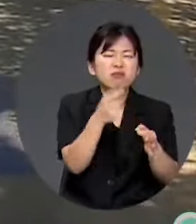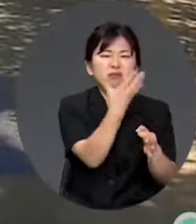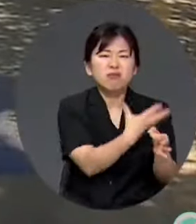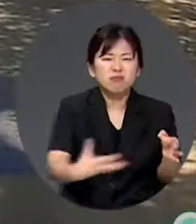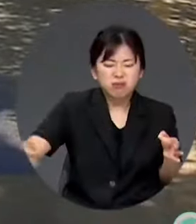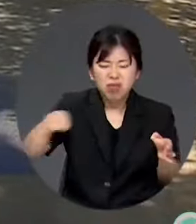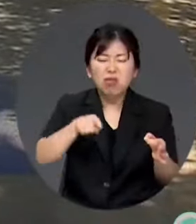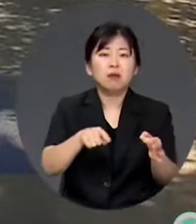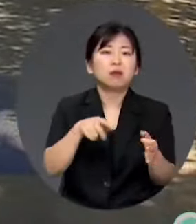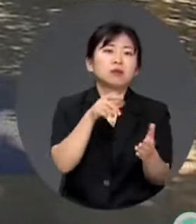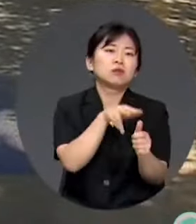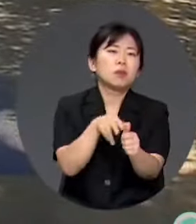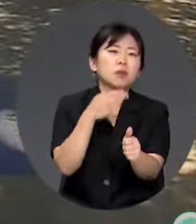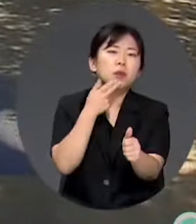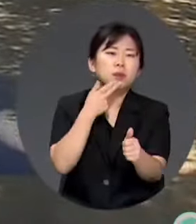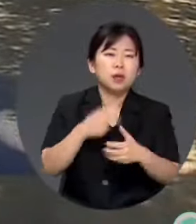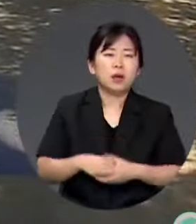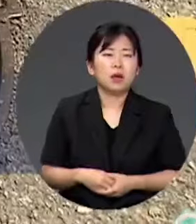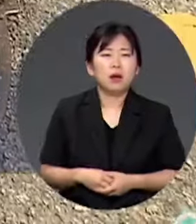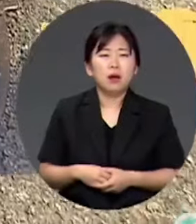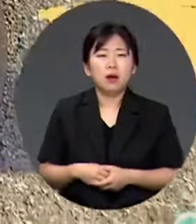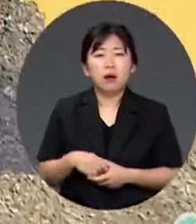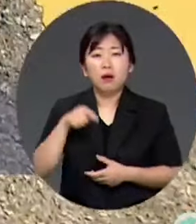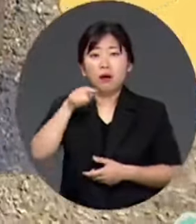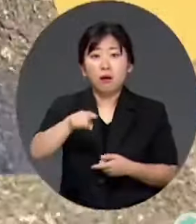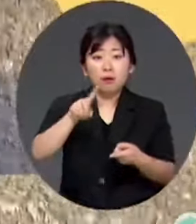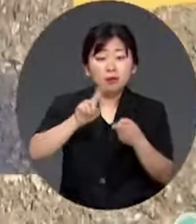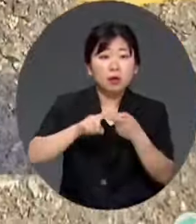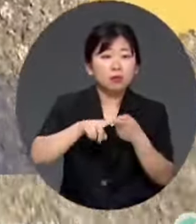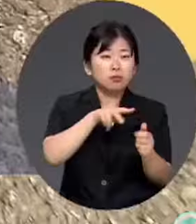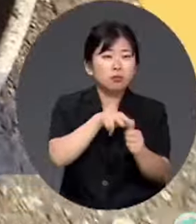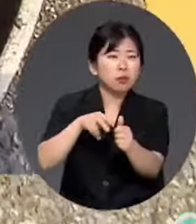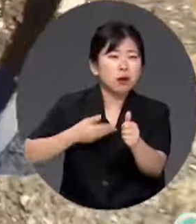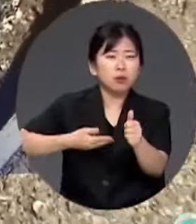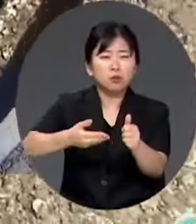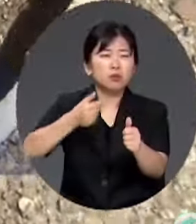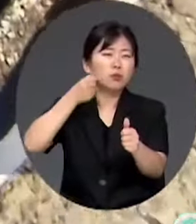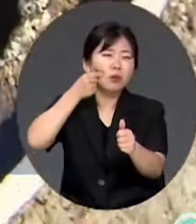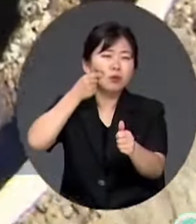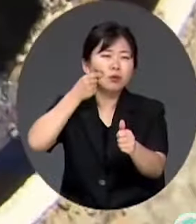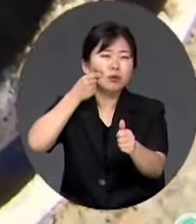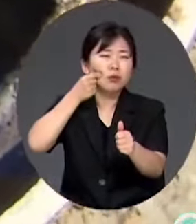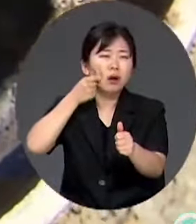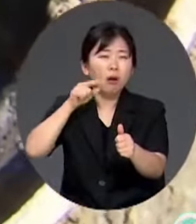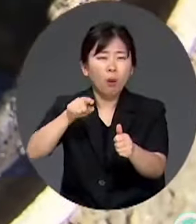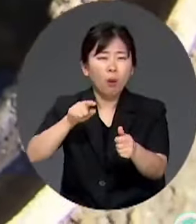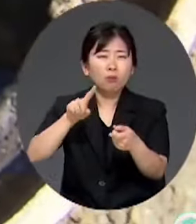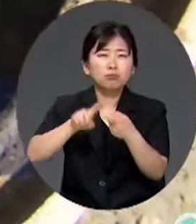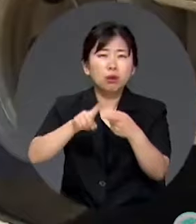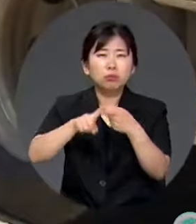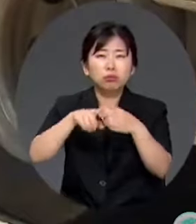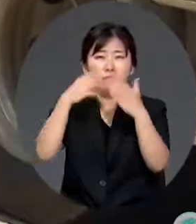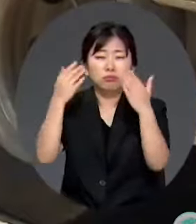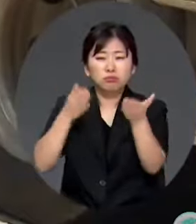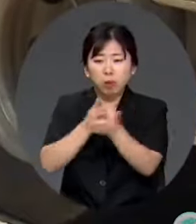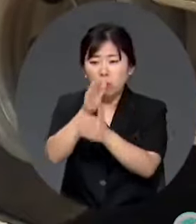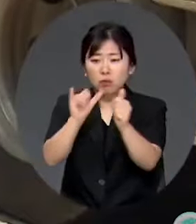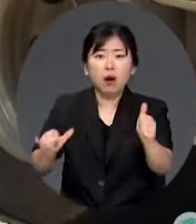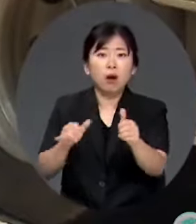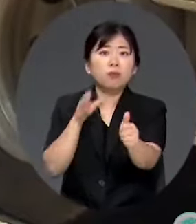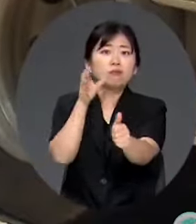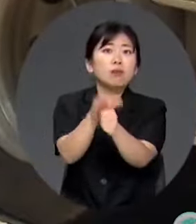구간에 대해서 그을서 점검을 해서 확인이 되 부분이거든요 그 전체 그 의무화돼 있는 것도 아니고